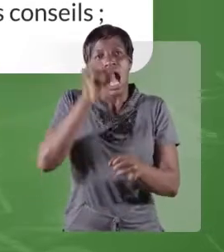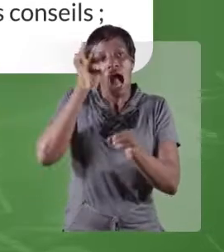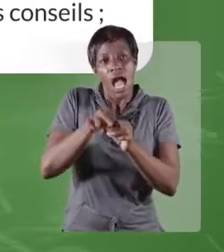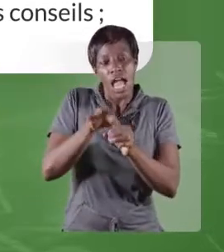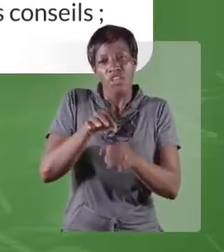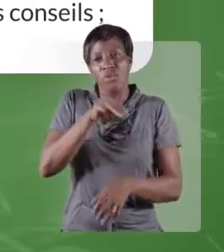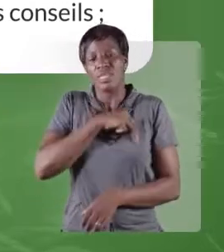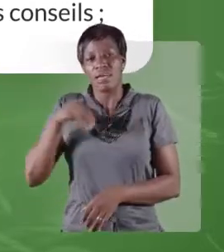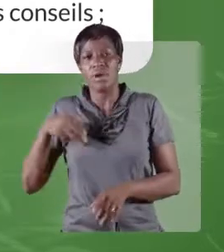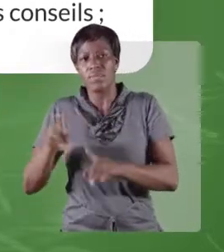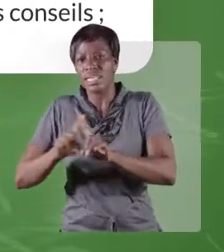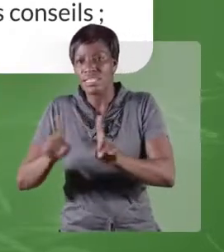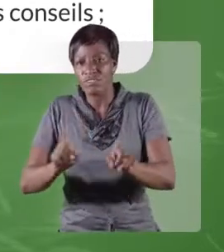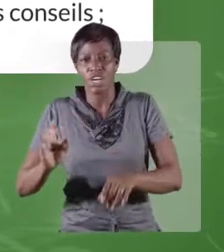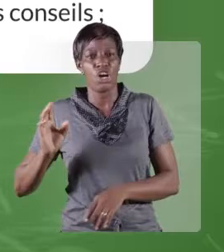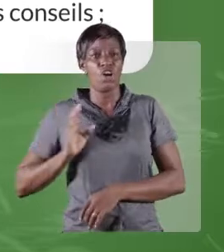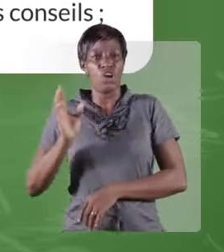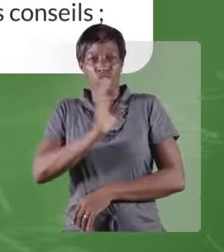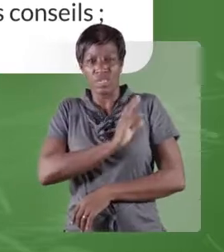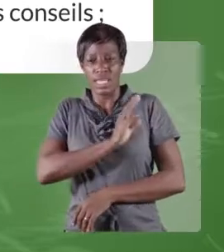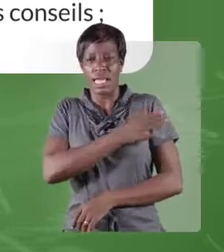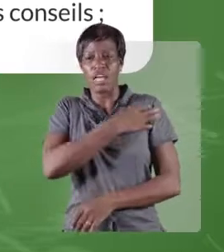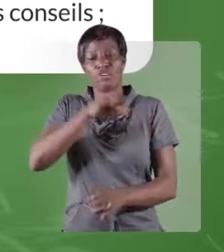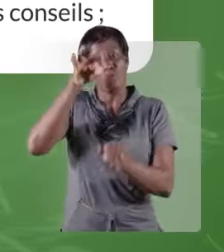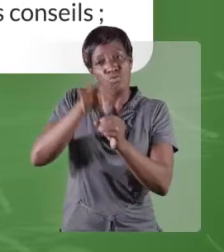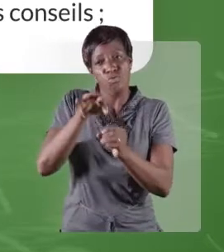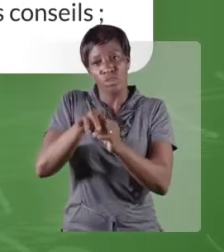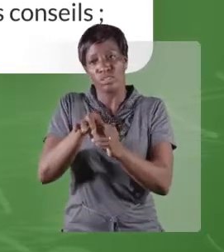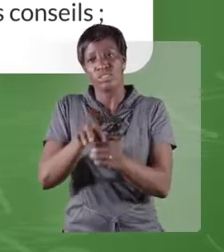conseils, le vote du budget de l'organisation.